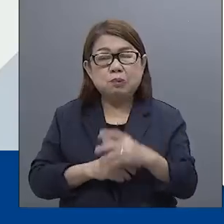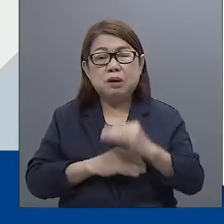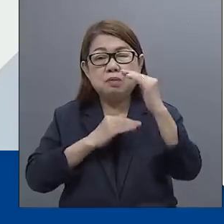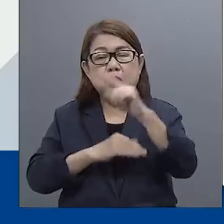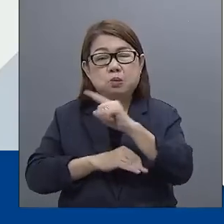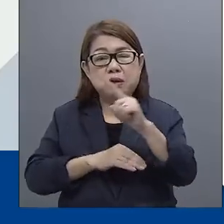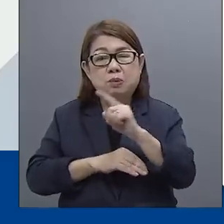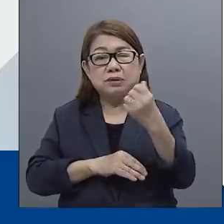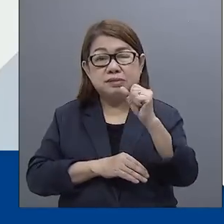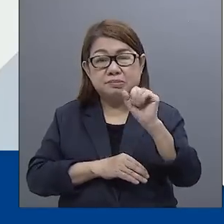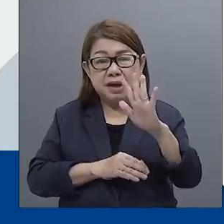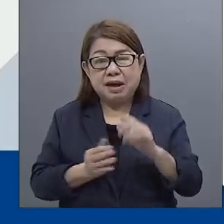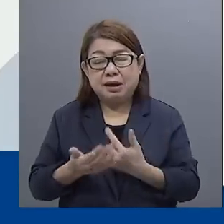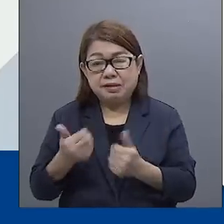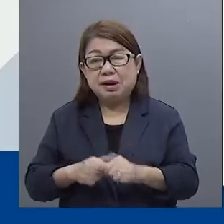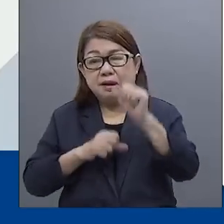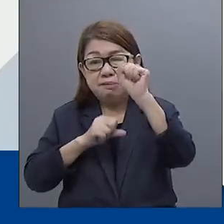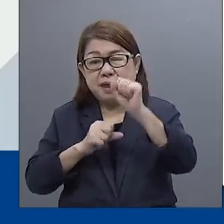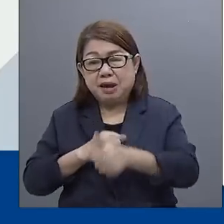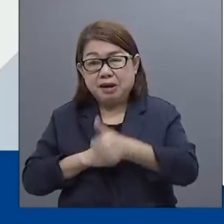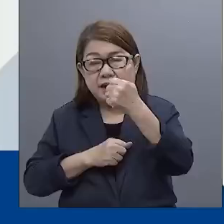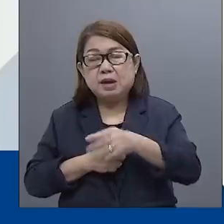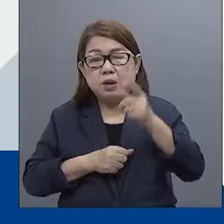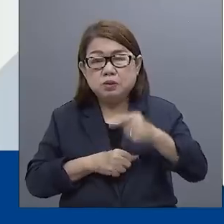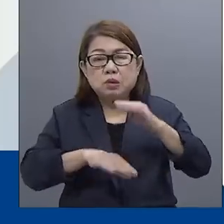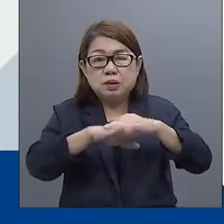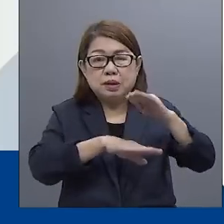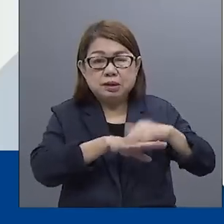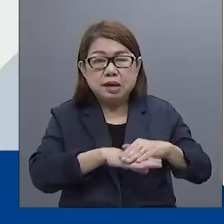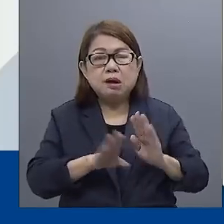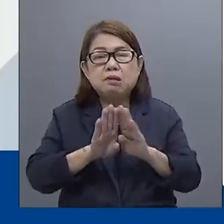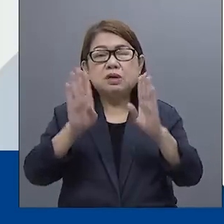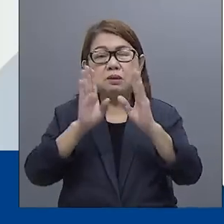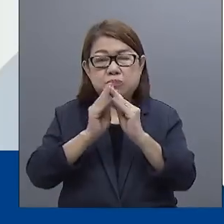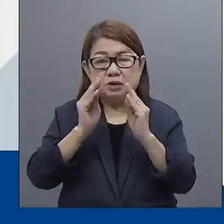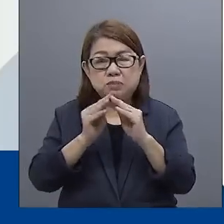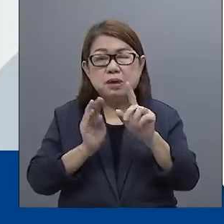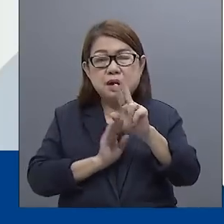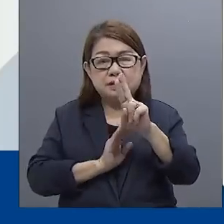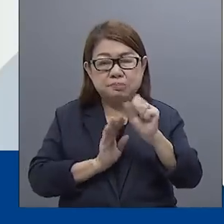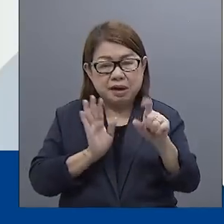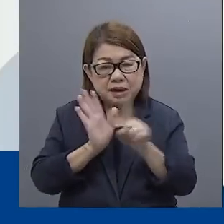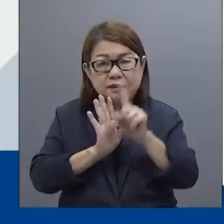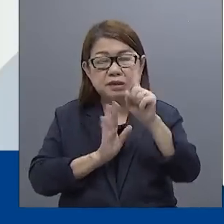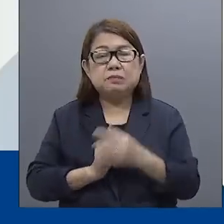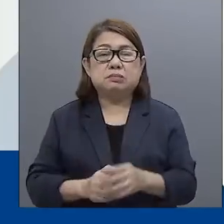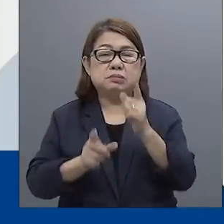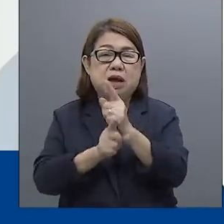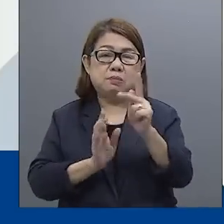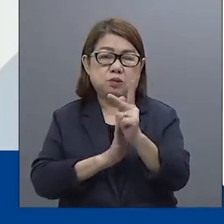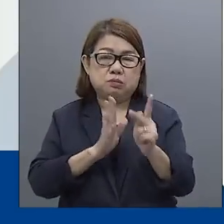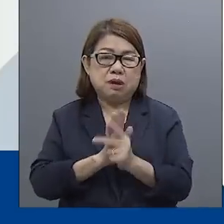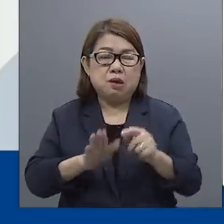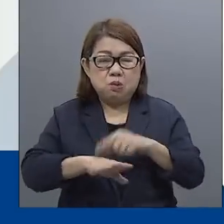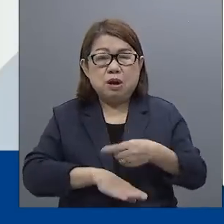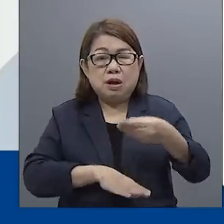วันนับแต่วันประกาศผลเลือกตั้งนั้นให้มีการเรียกประชุมรัฐสภาครั้งแรกนี่แหละค่ะกรอบเวลาตามกฎหมาย2เดือนครึ่